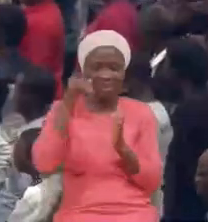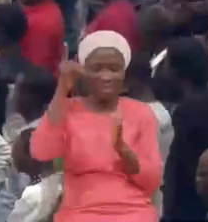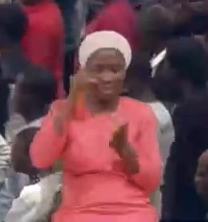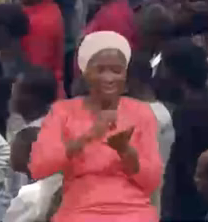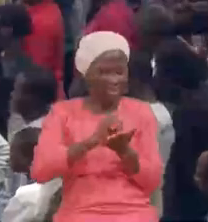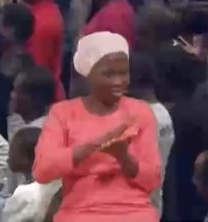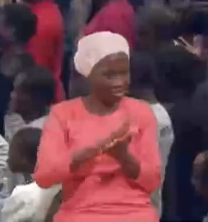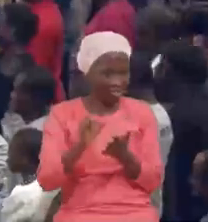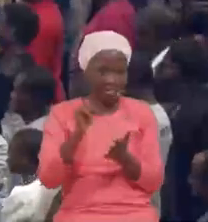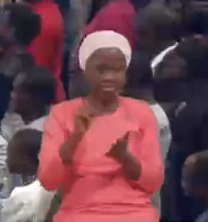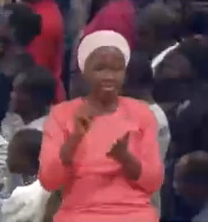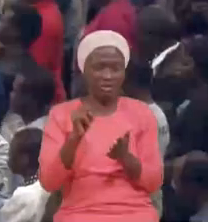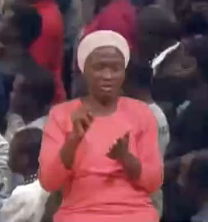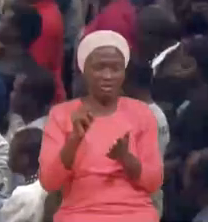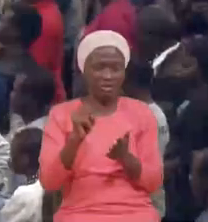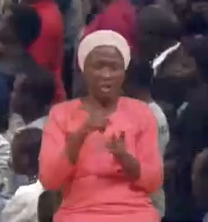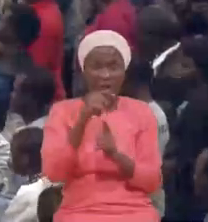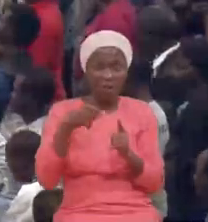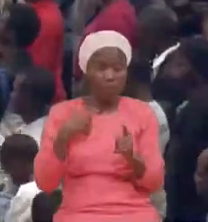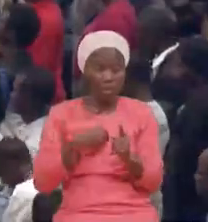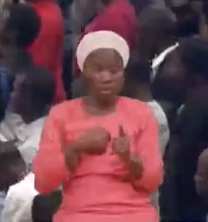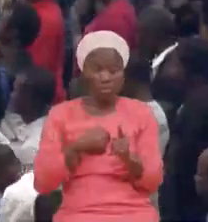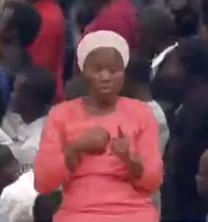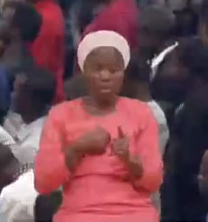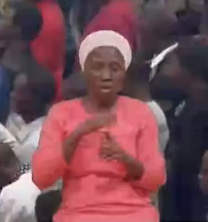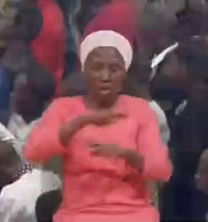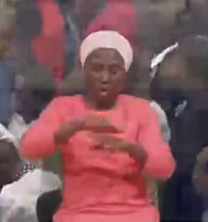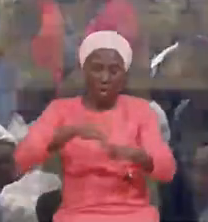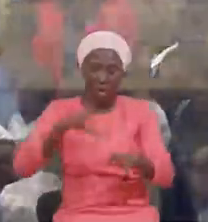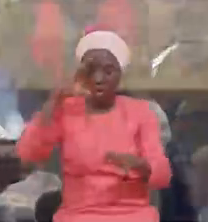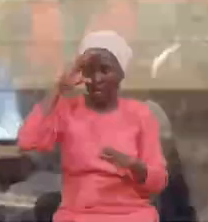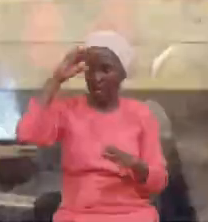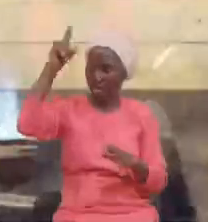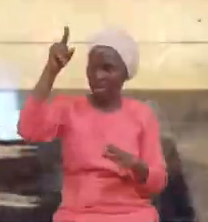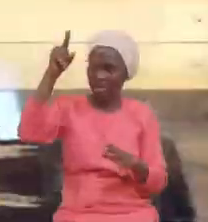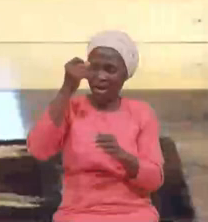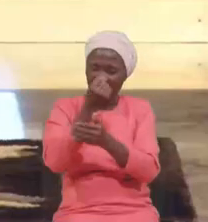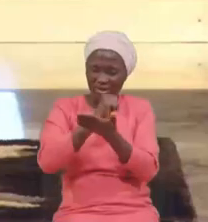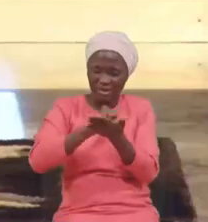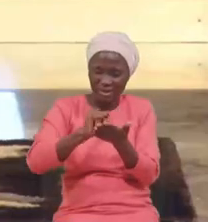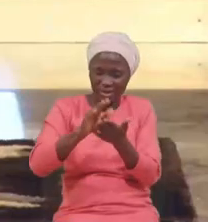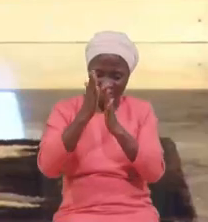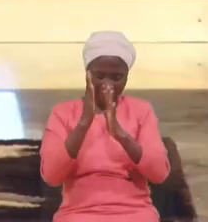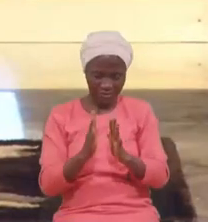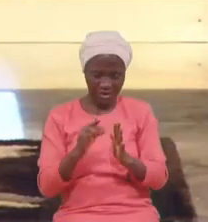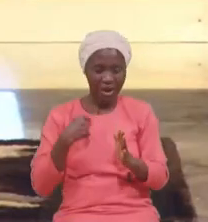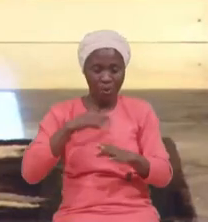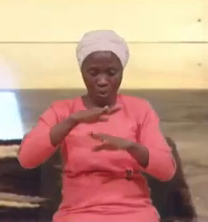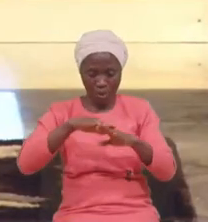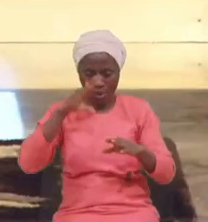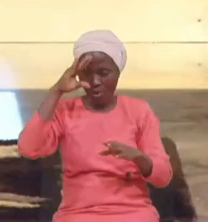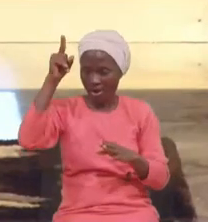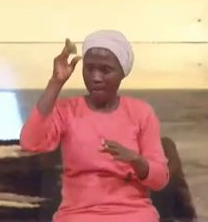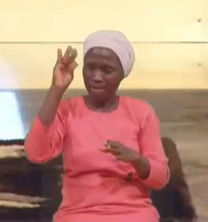Et il est le sanctificateur. Quand nous l'appelons sanctificateur, c'est son nom. C'est par son nom que nous